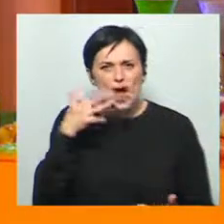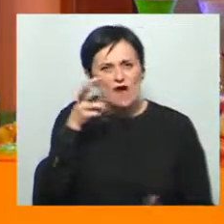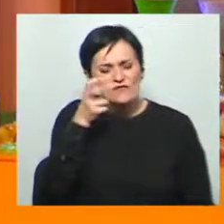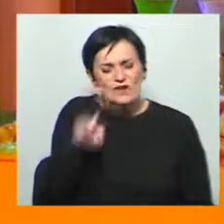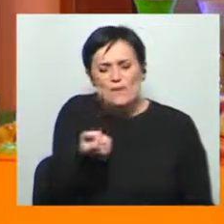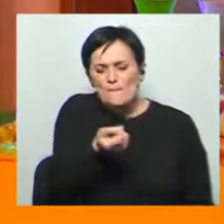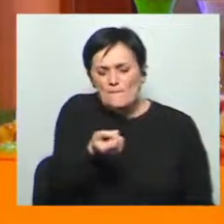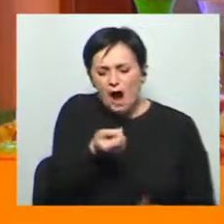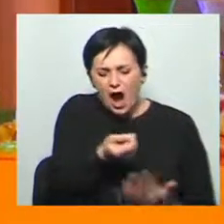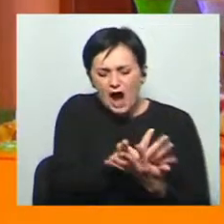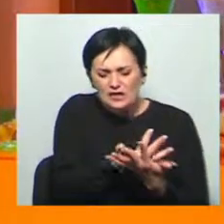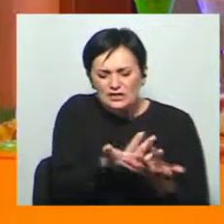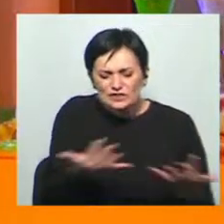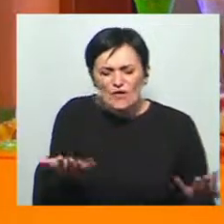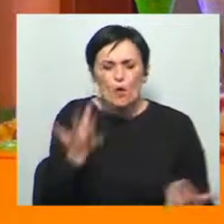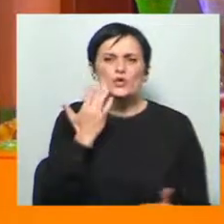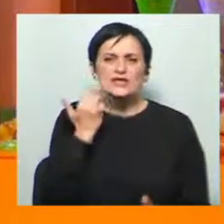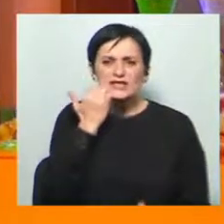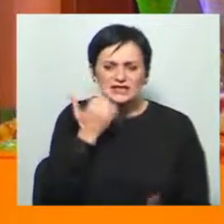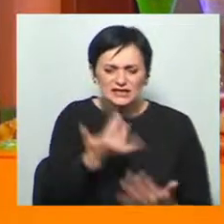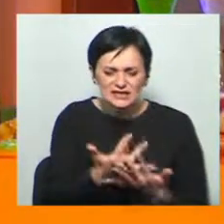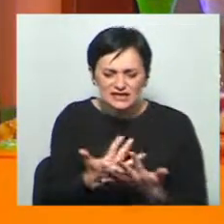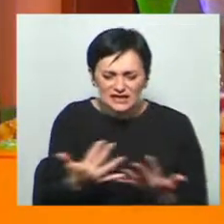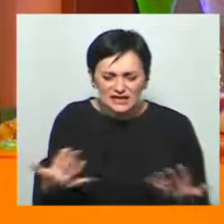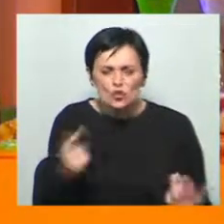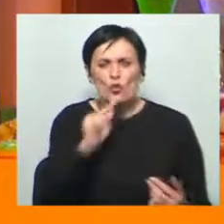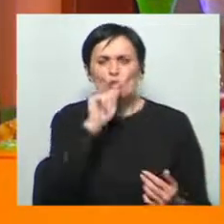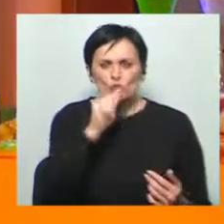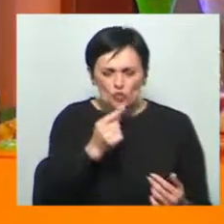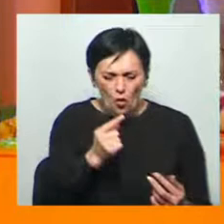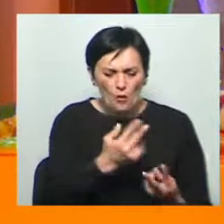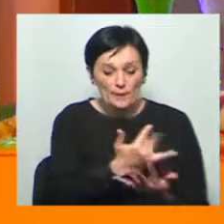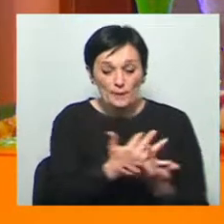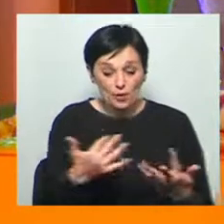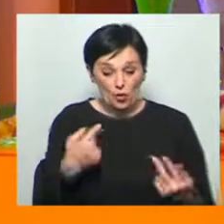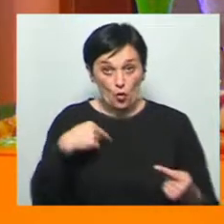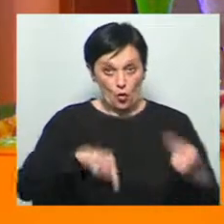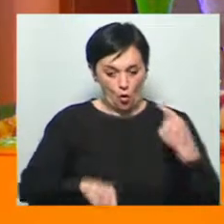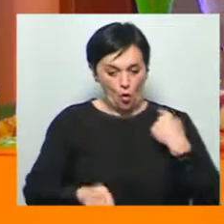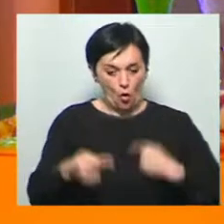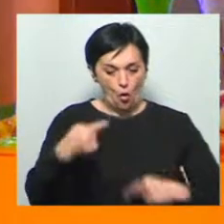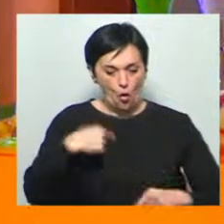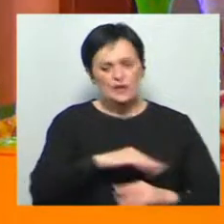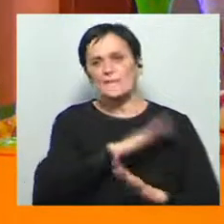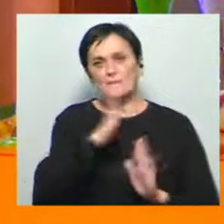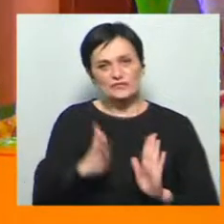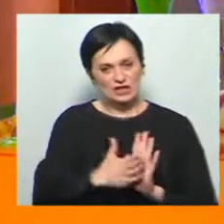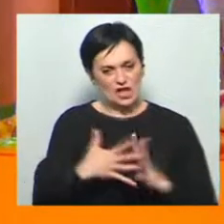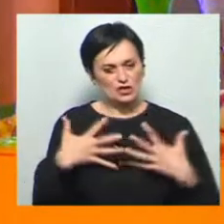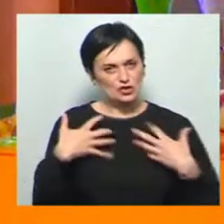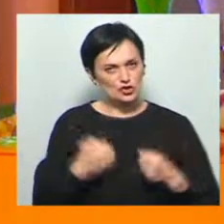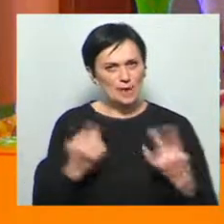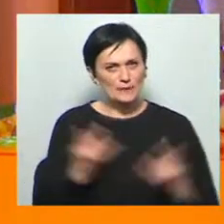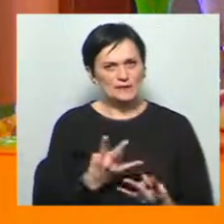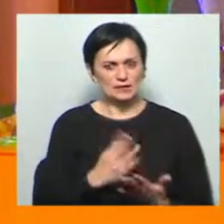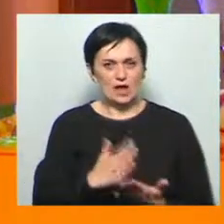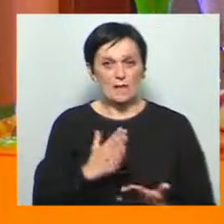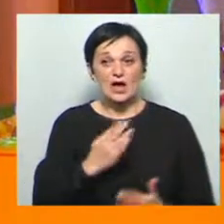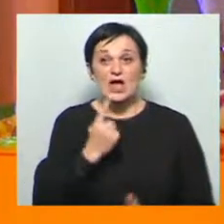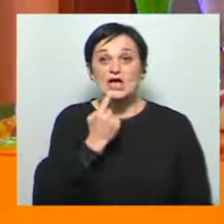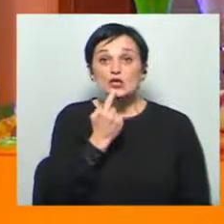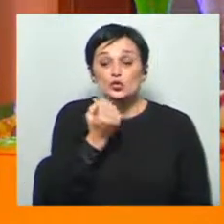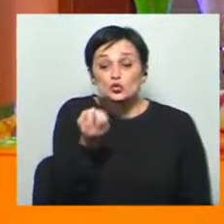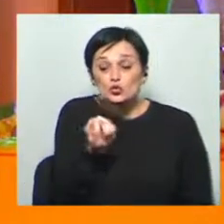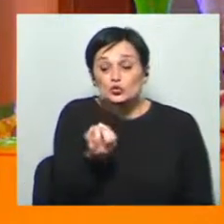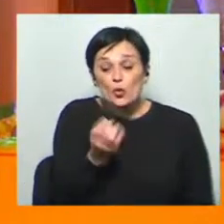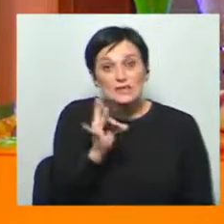მარცვლეულის, ბურღულეულის, თხილეულის, პარკოსნების განსაზღვრავს ორგანიზმის მთლიან ჯანმრთელობას და მათ შორის თრომბოზების